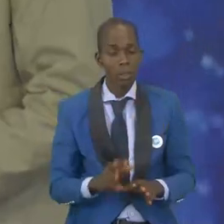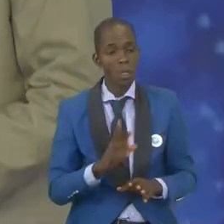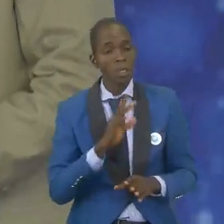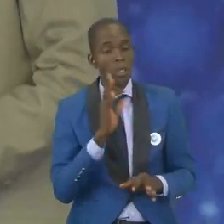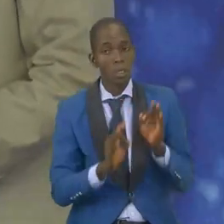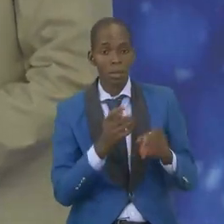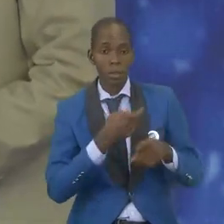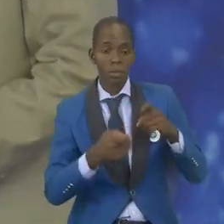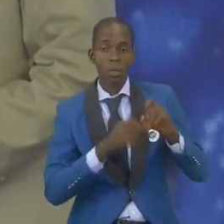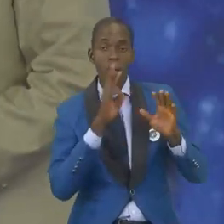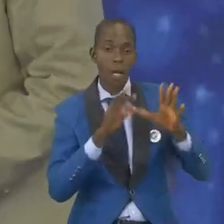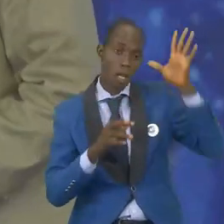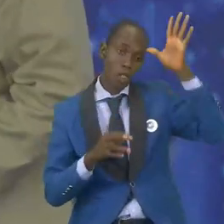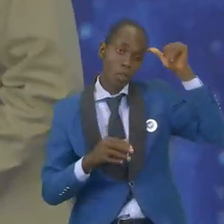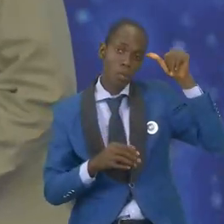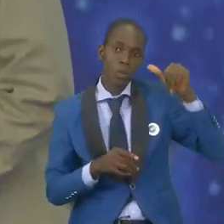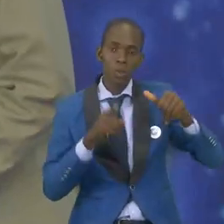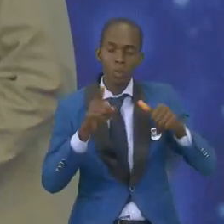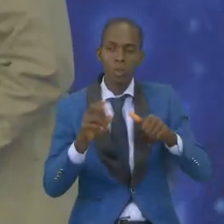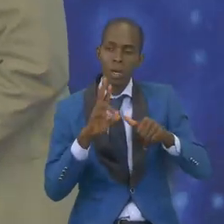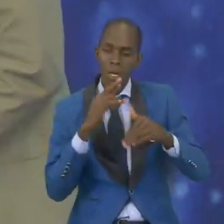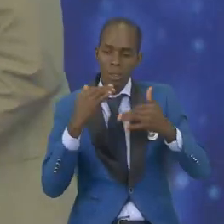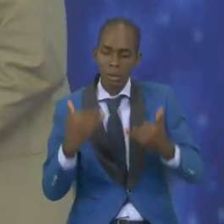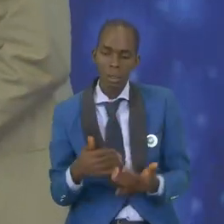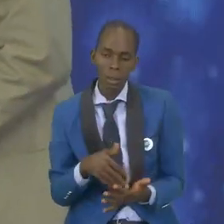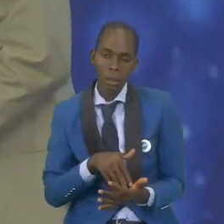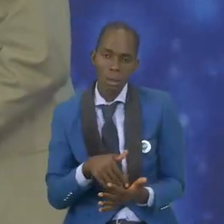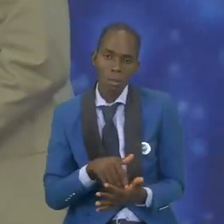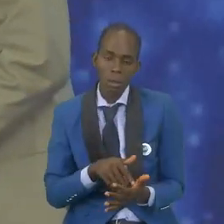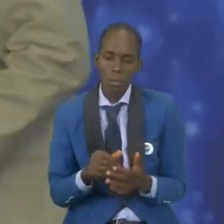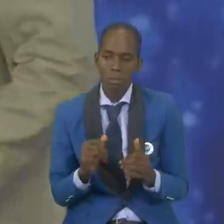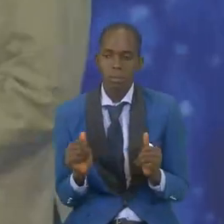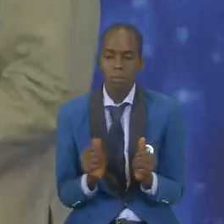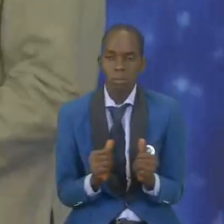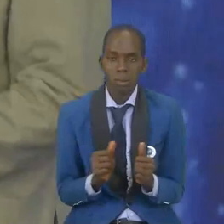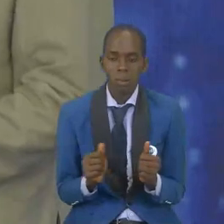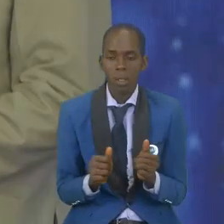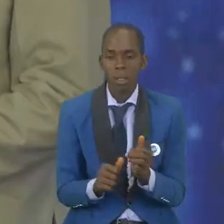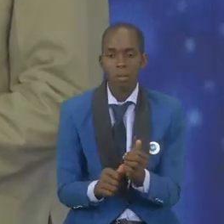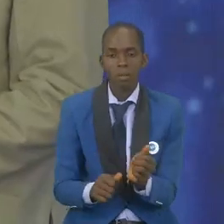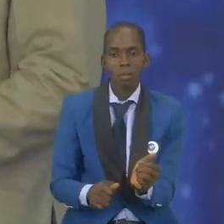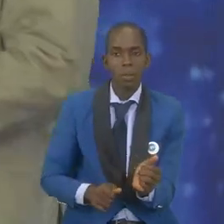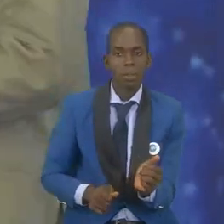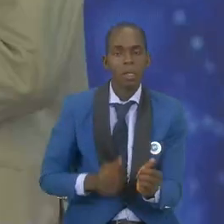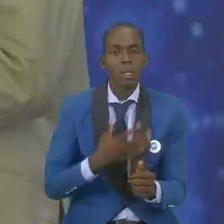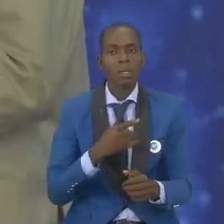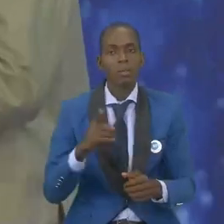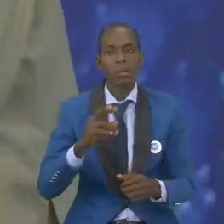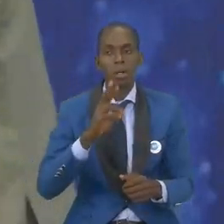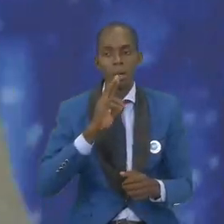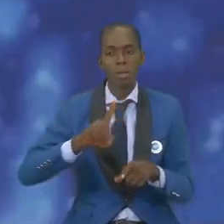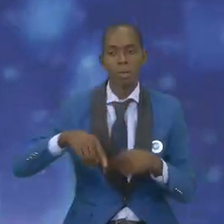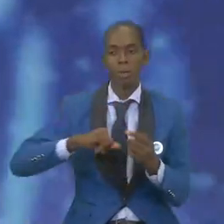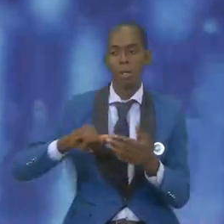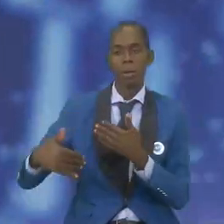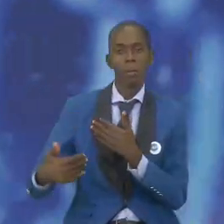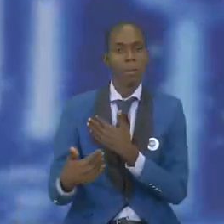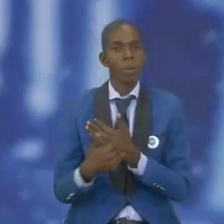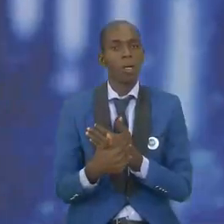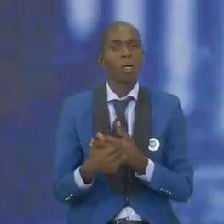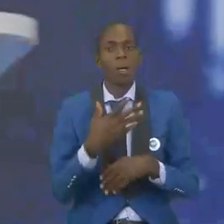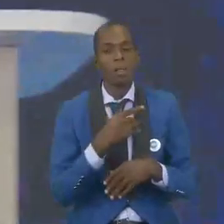Contre ceux-là qui complotent, contre les persécuteurs, comme ils sont têtus. Et toi, tu es timide, et tu es